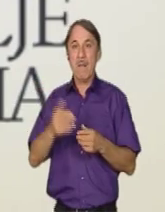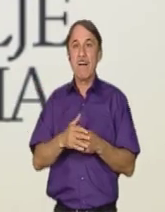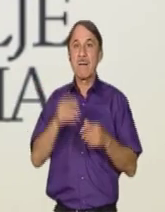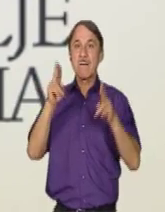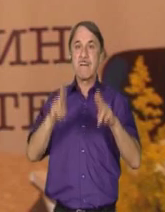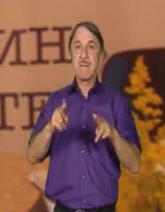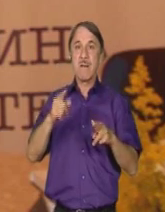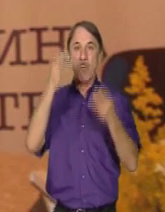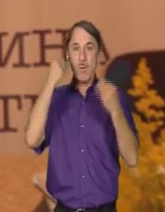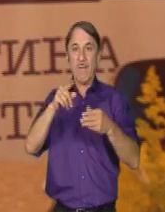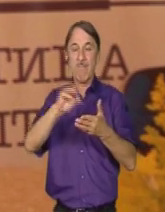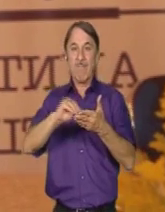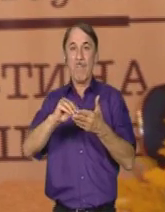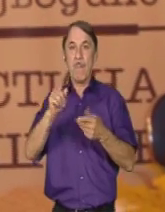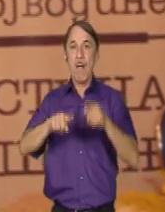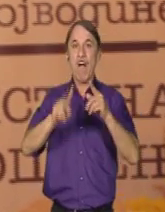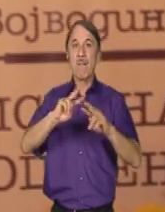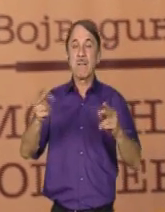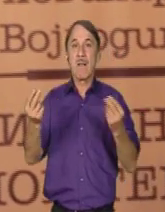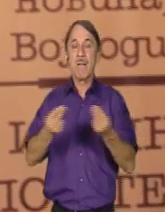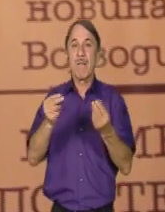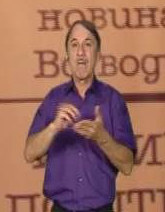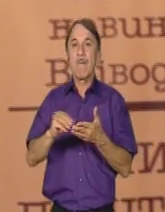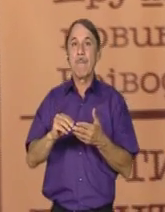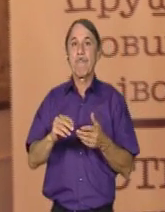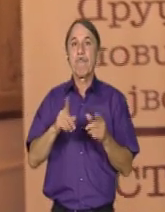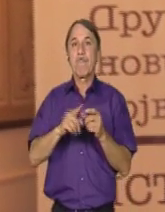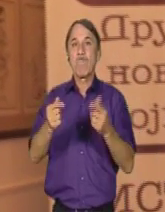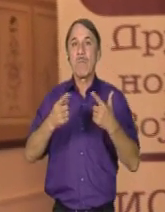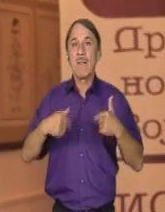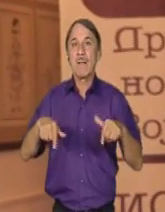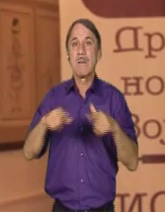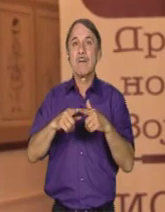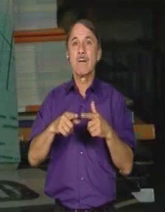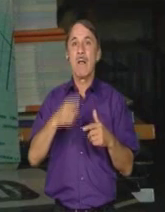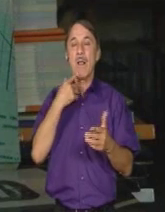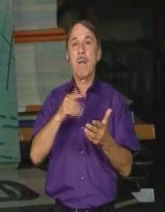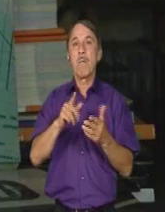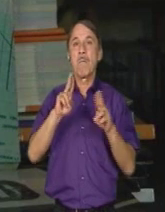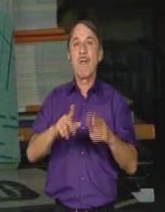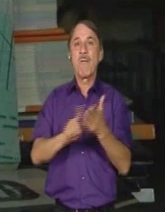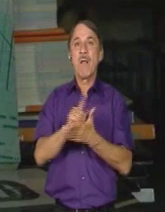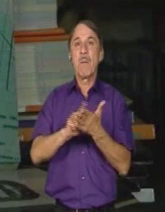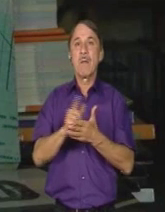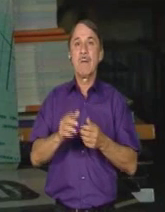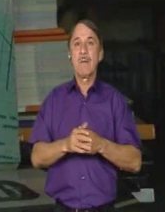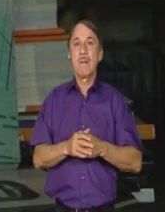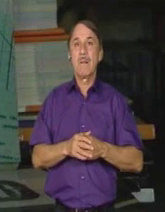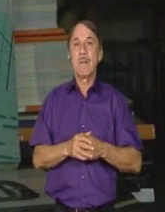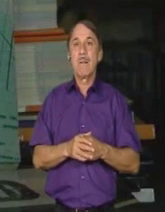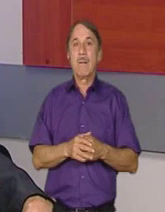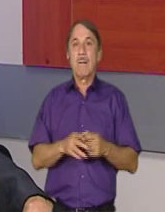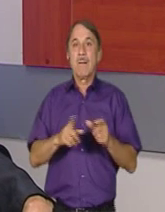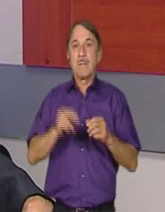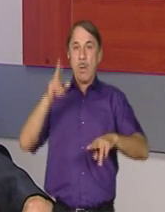poznati aforističar i pojašnjava da je nekada aforizam blesak duha nad blesavom zbiljom, a nekada mu treba vremena da se